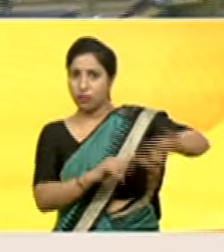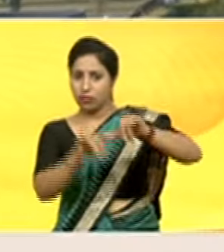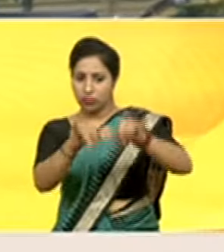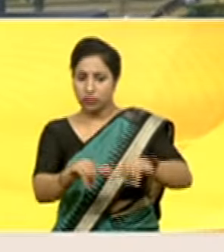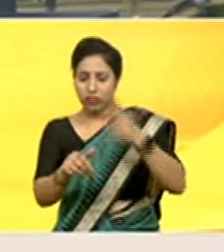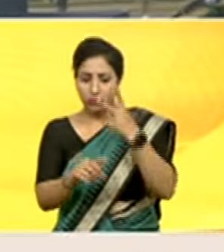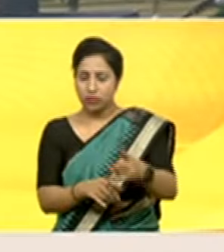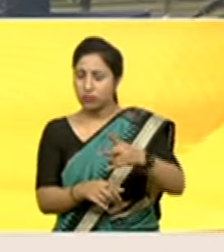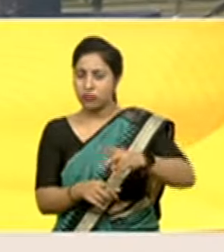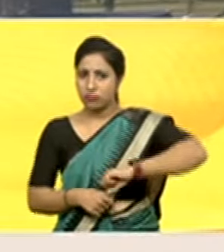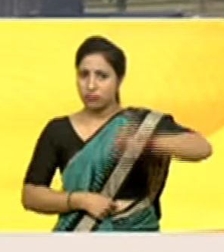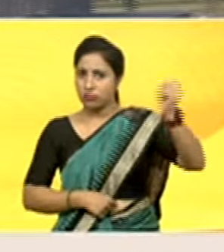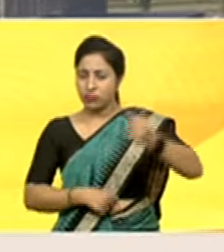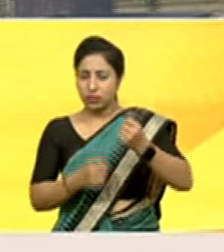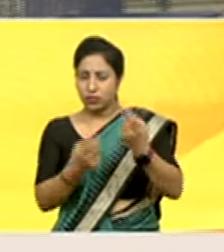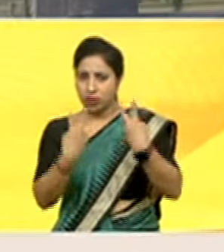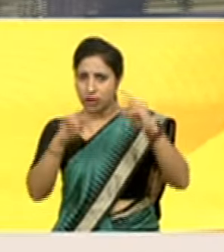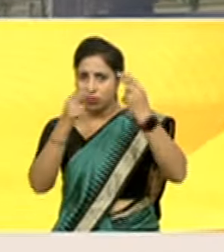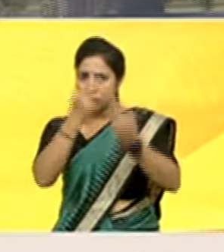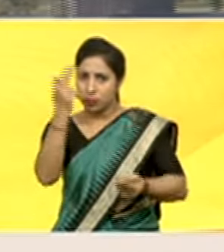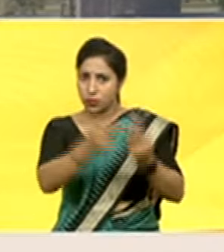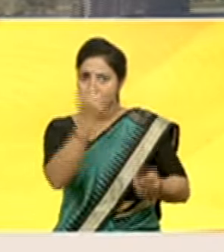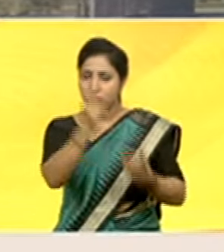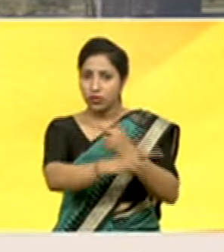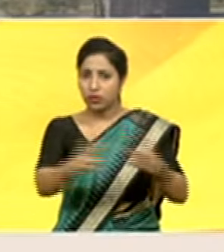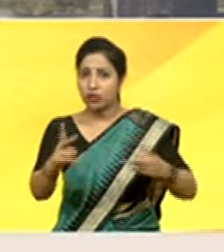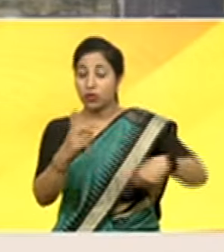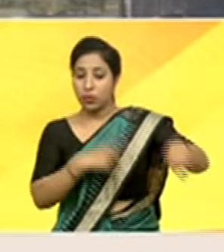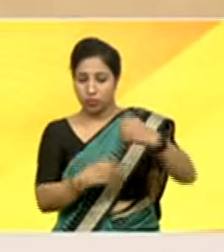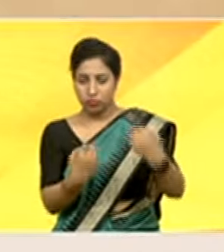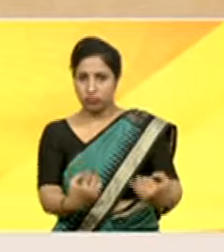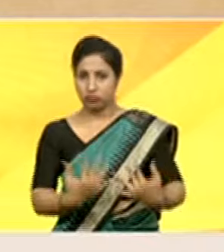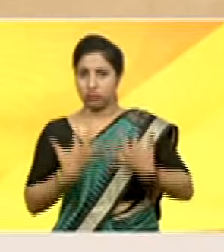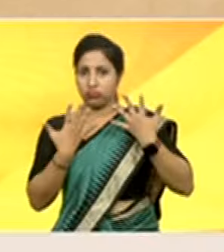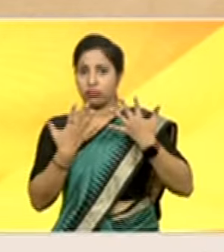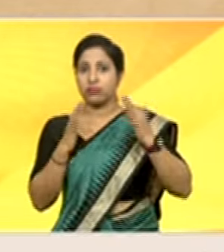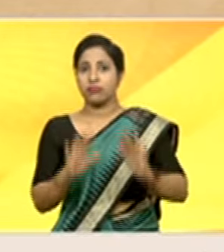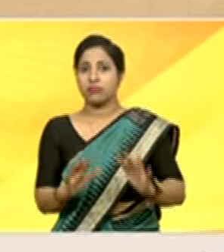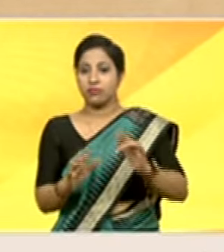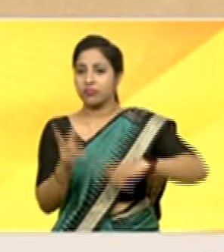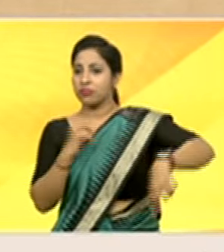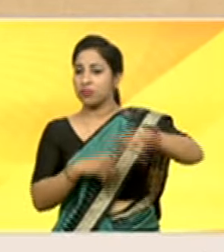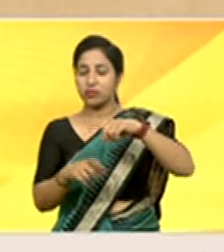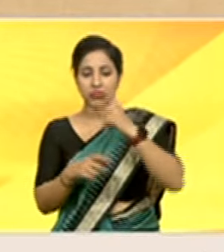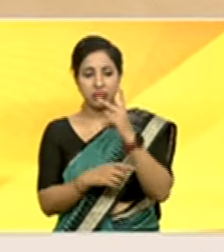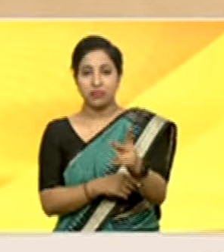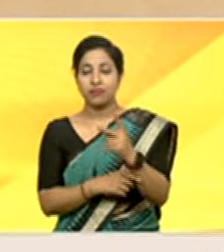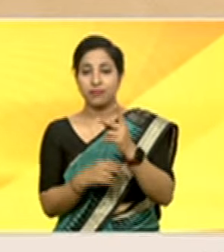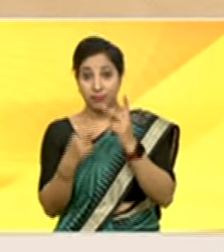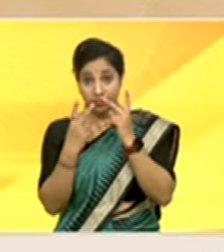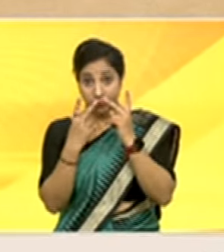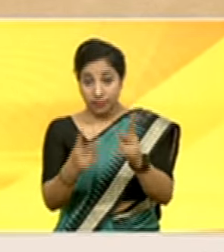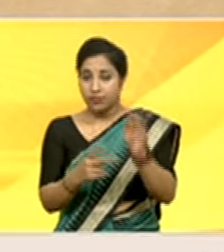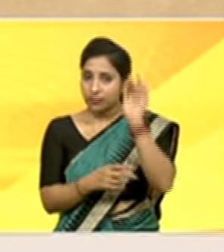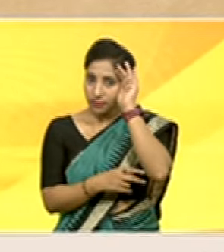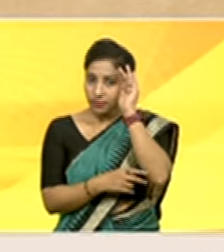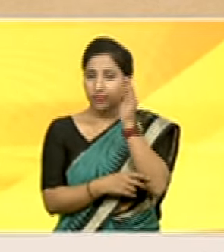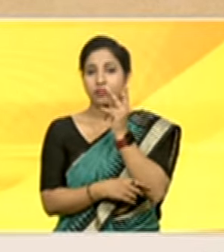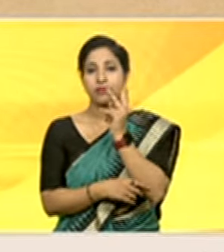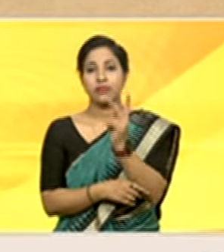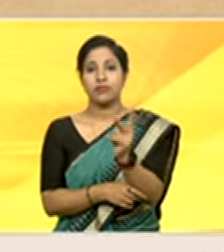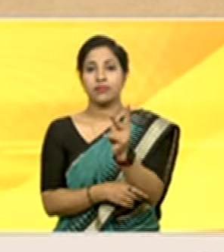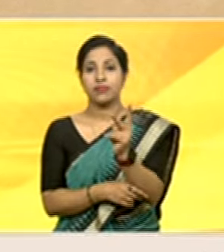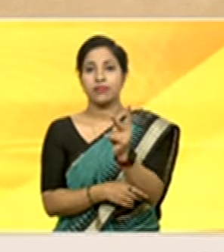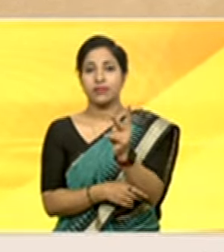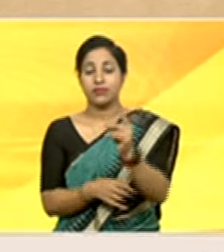आज भी देश वाच्छों को प्रेरित करता है आईए सुनते हैं